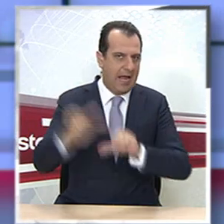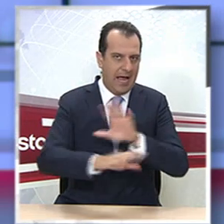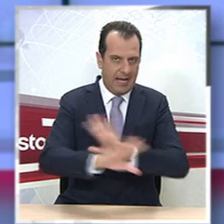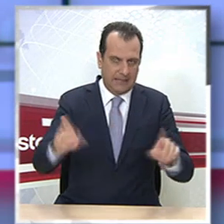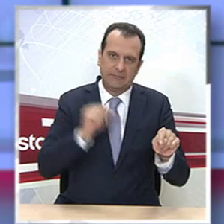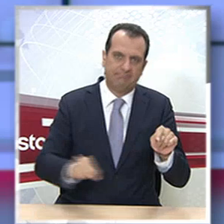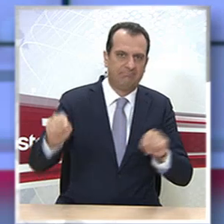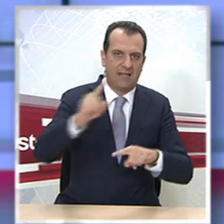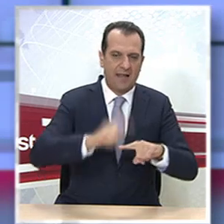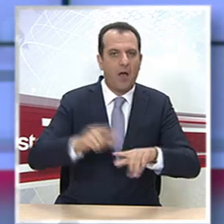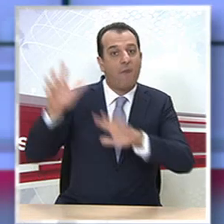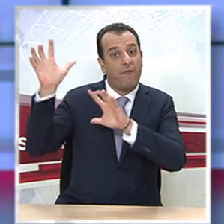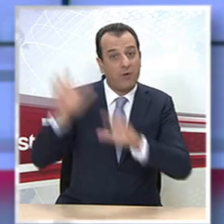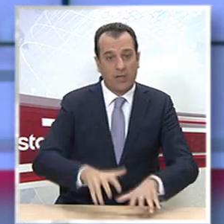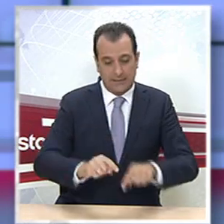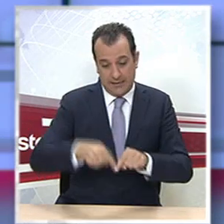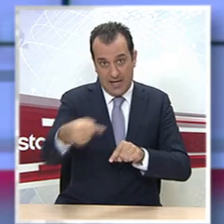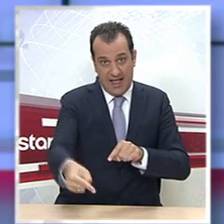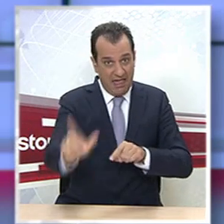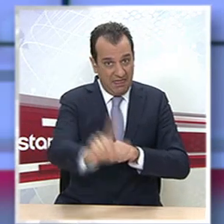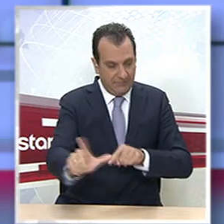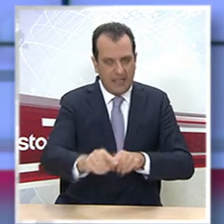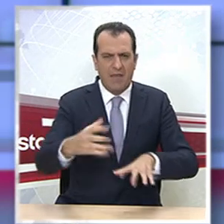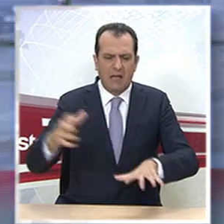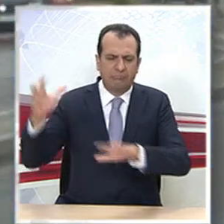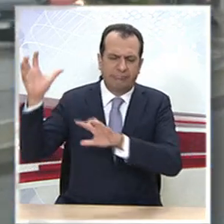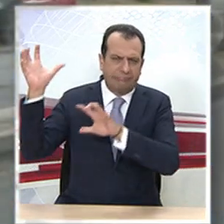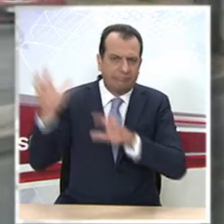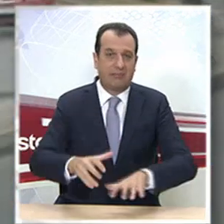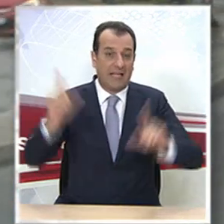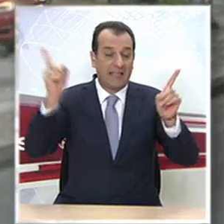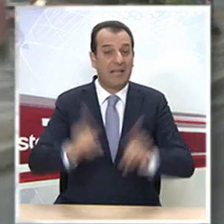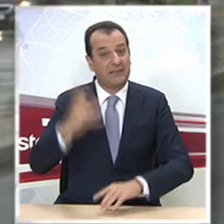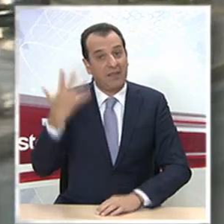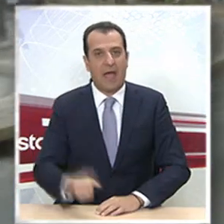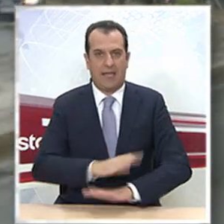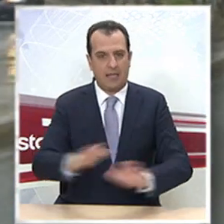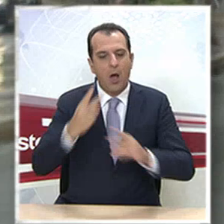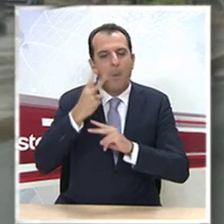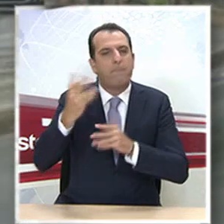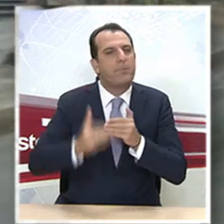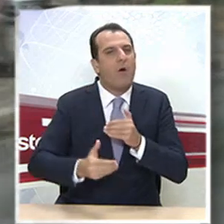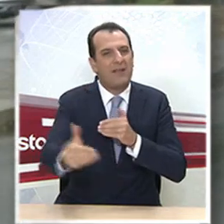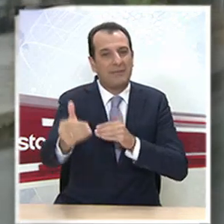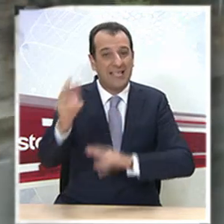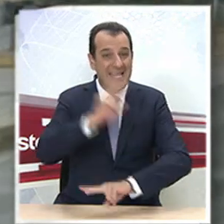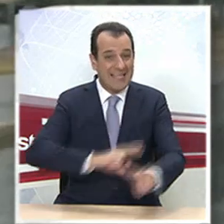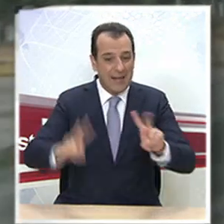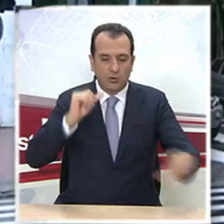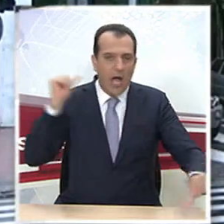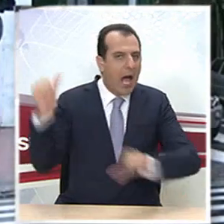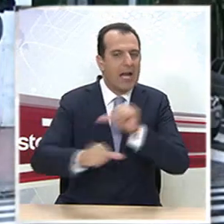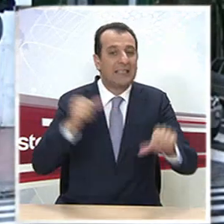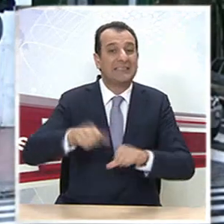με κύρια χαρακτηριστικά τις βροχές, ενώ από τη Δευτέρα αναμένονται και ισχυρές καταιγίδες. Σύμφωνα με την πρόβλεψη της Εθνικής Μετεωρολογικής Υπηρεσίας, το σκηνικό του καιρού θα